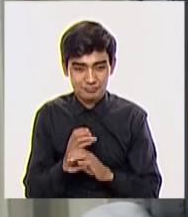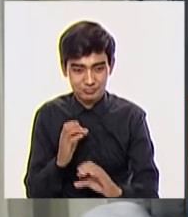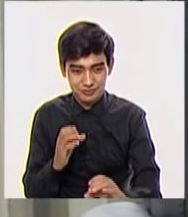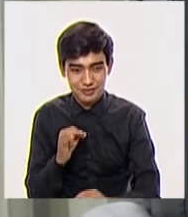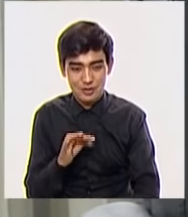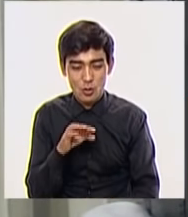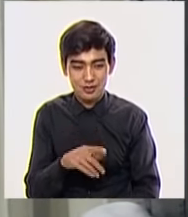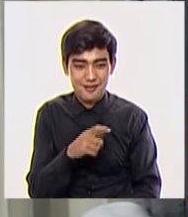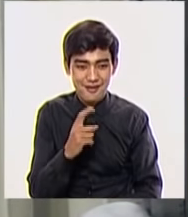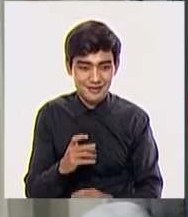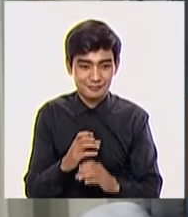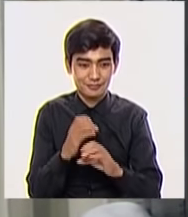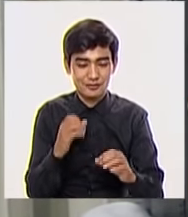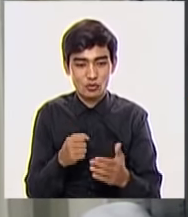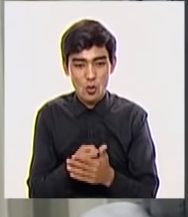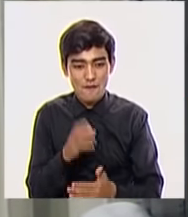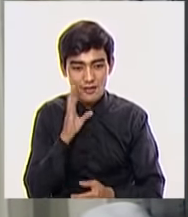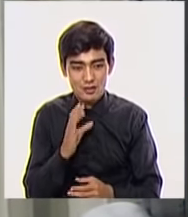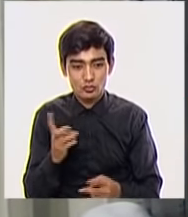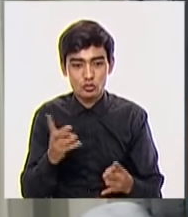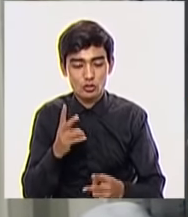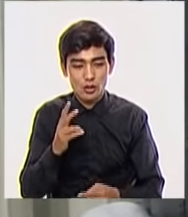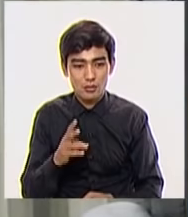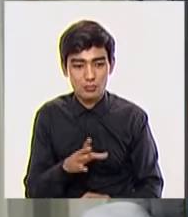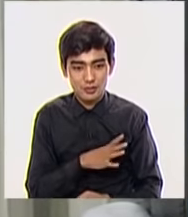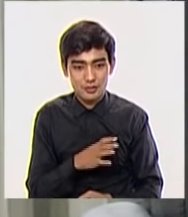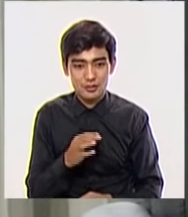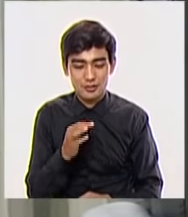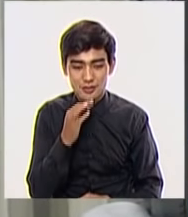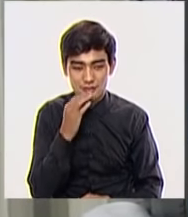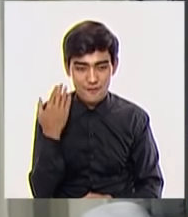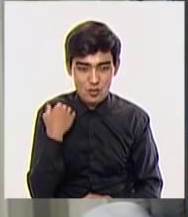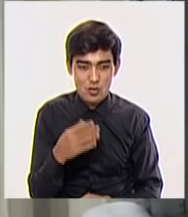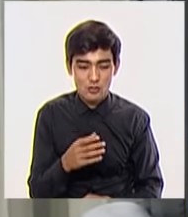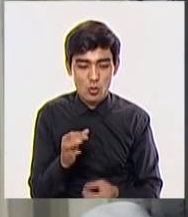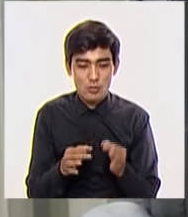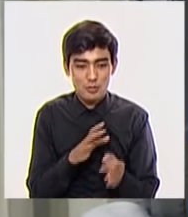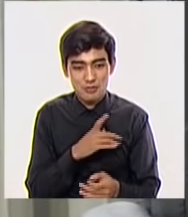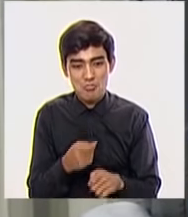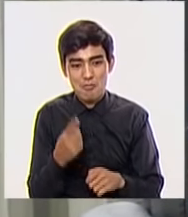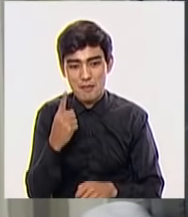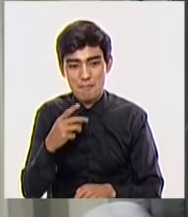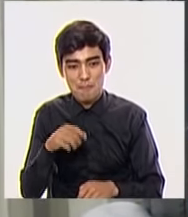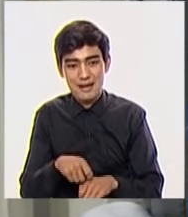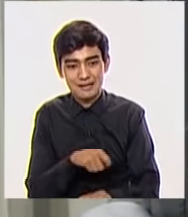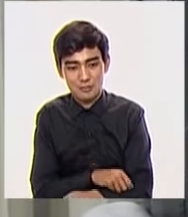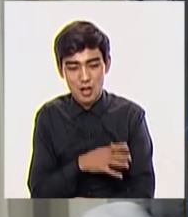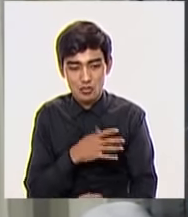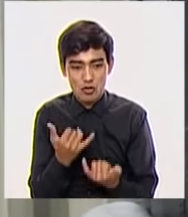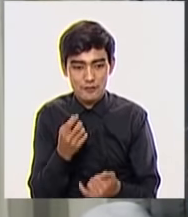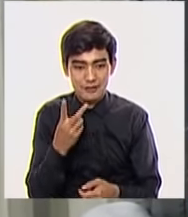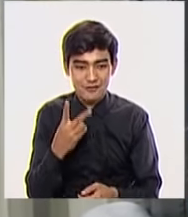от оси газопровода до водопровода должно быть. Раньше была норма около метра, а сейчас, в моем понятии, 2